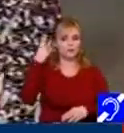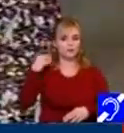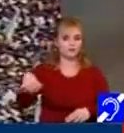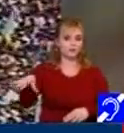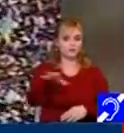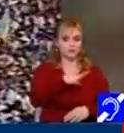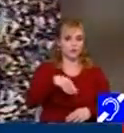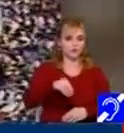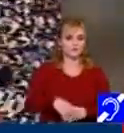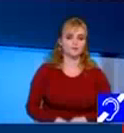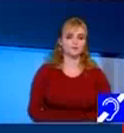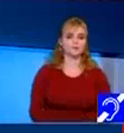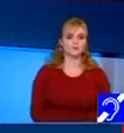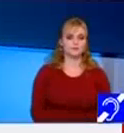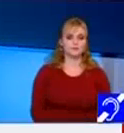întreaga zonă.